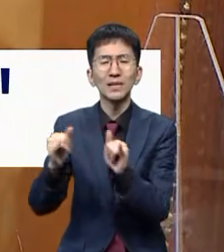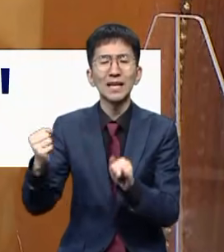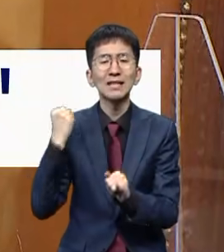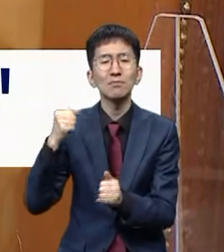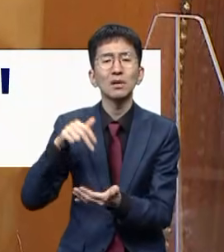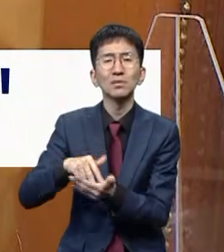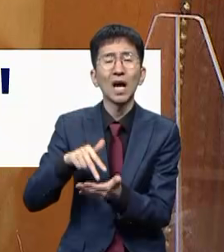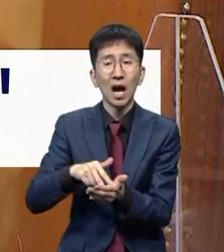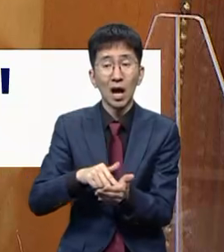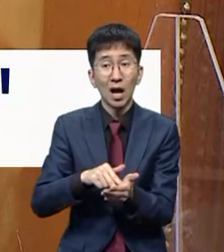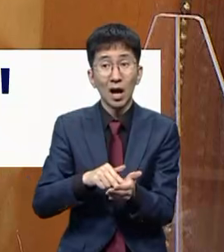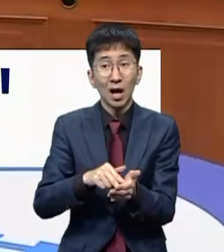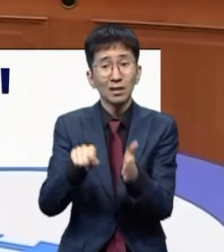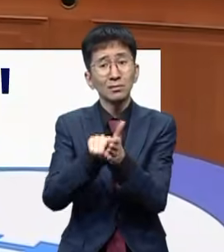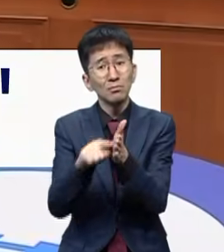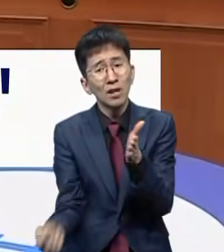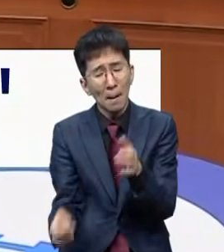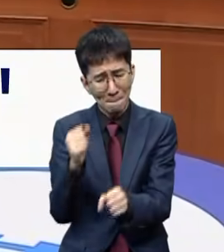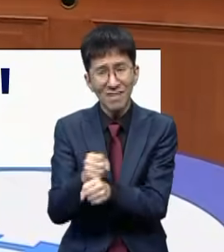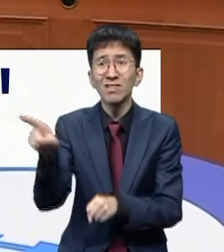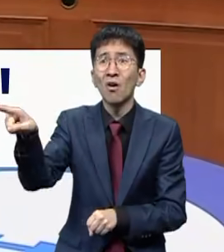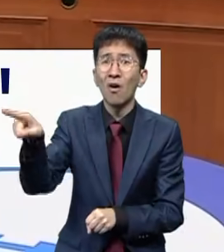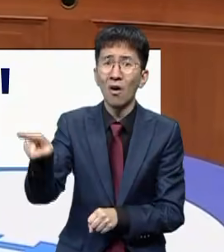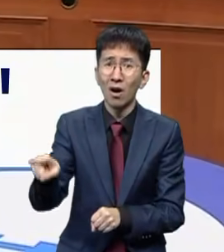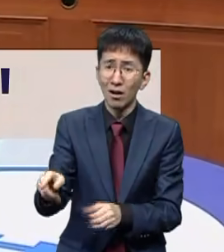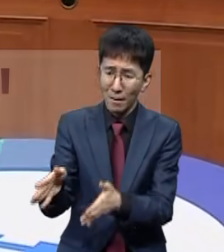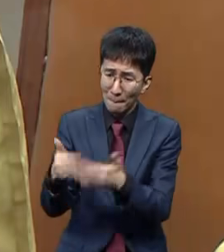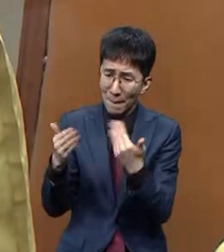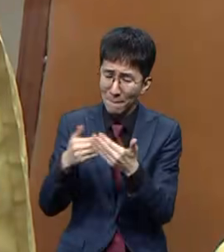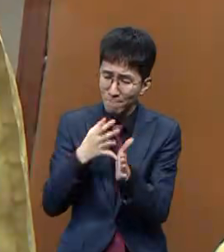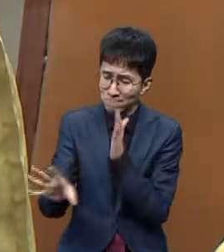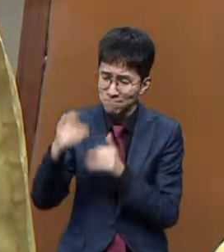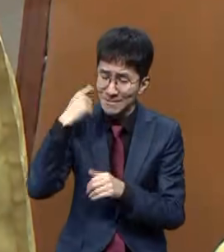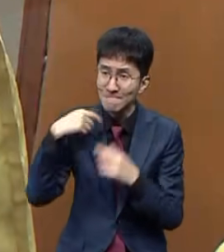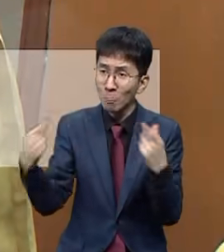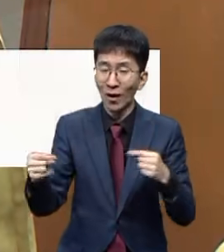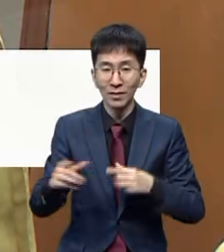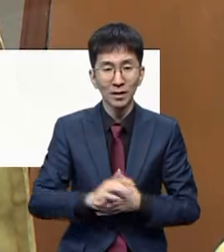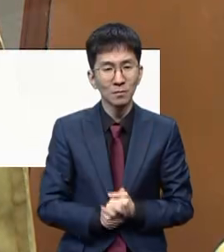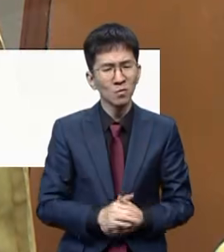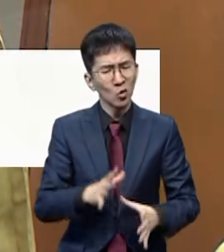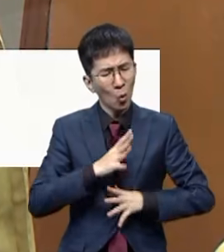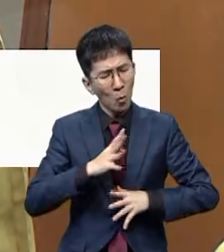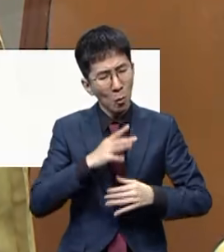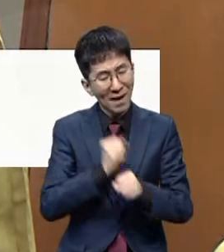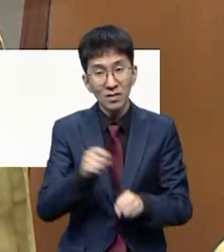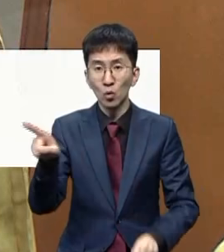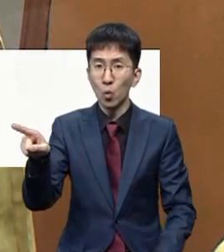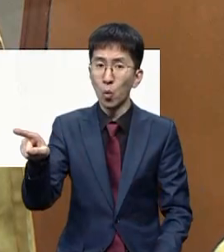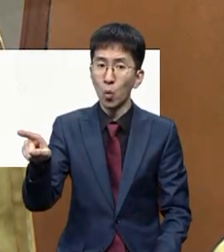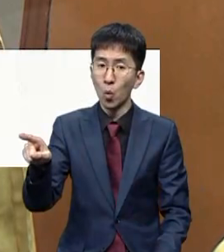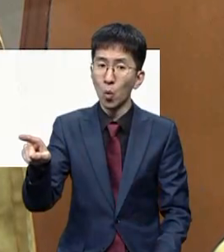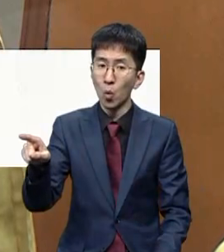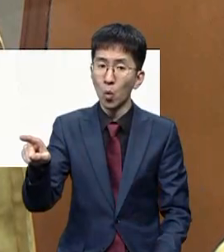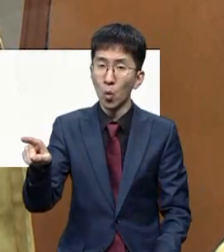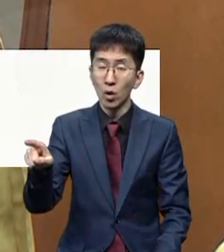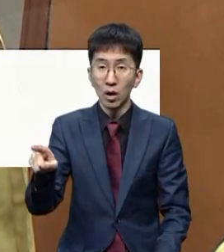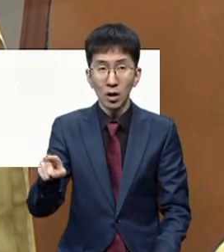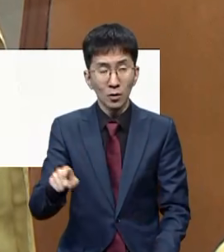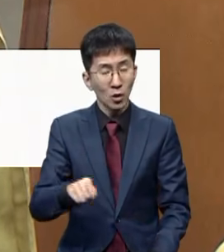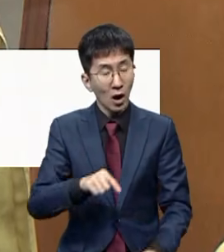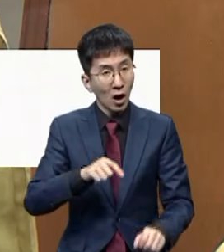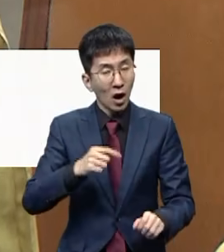키운다 며 반 사회적 책동 이라고 맞받아 씁니다 공포를 증폭시키고 광각을 유포하는 것은